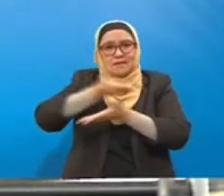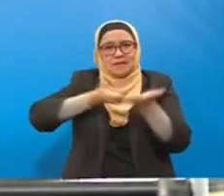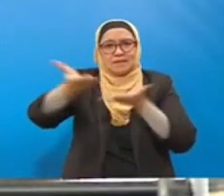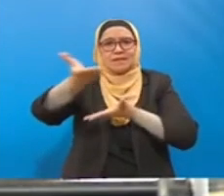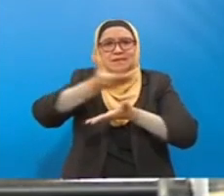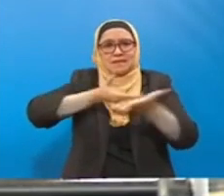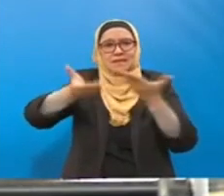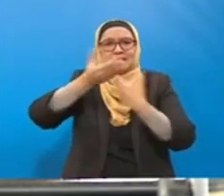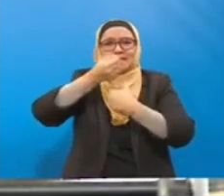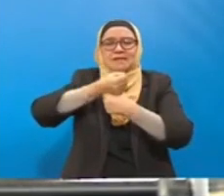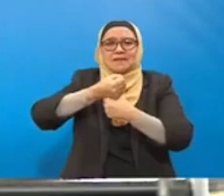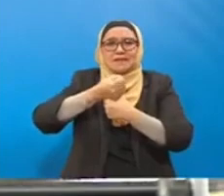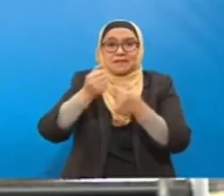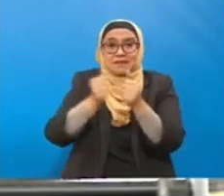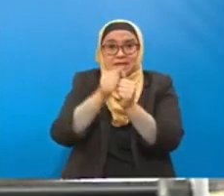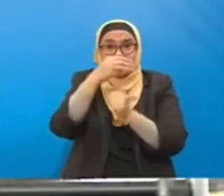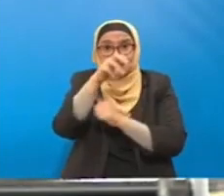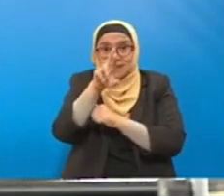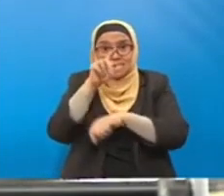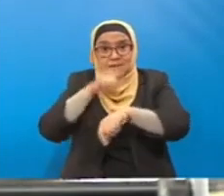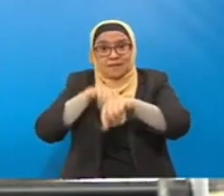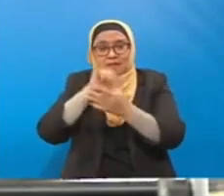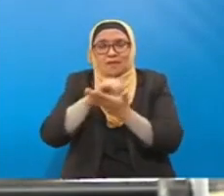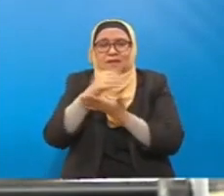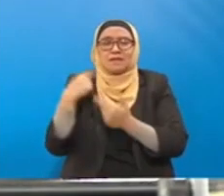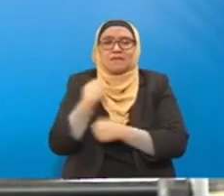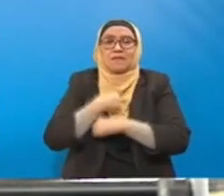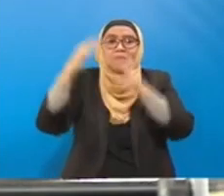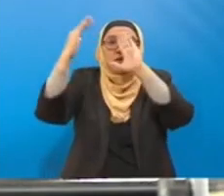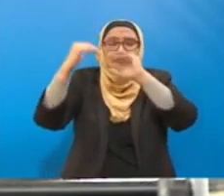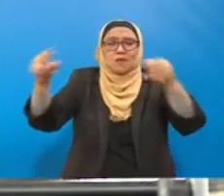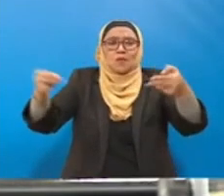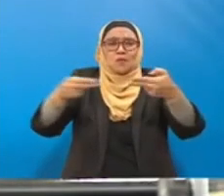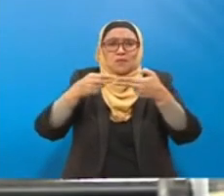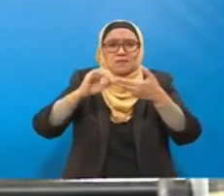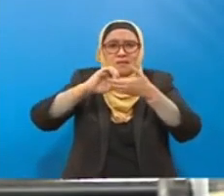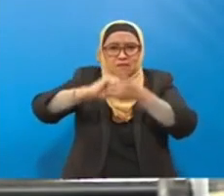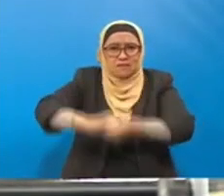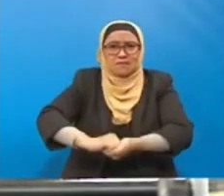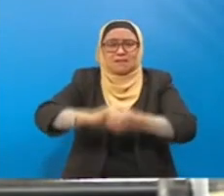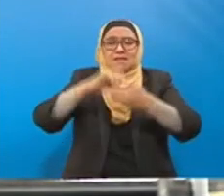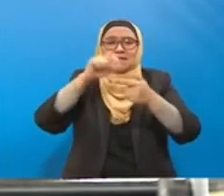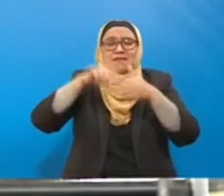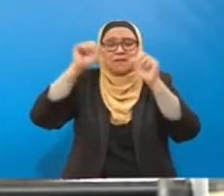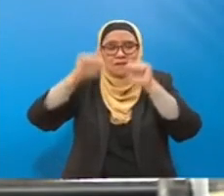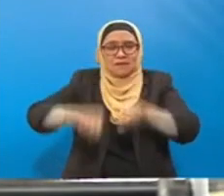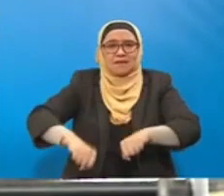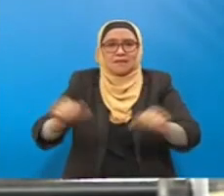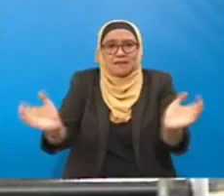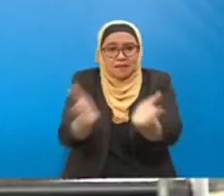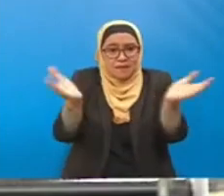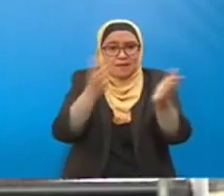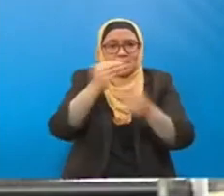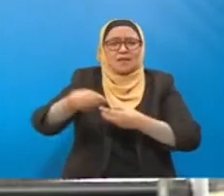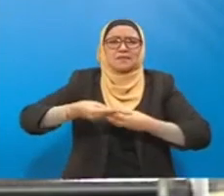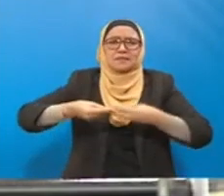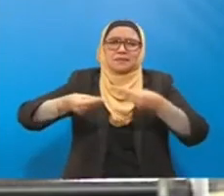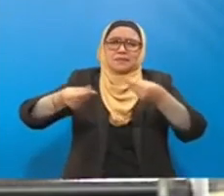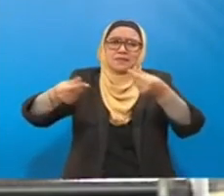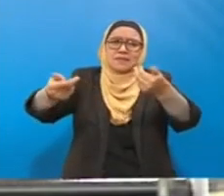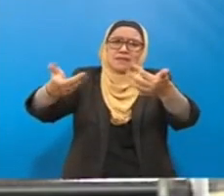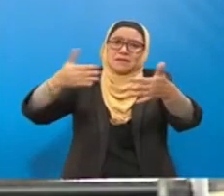bahwa dengan hubungan yang baik dan meningkat ini kita dapat lah menggalakkan dan melicinkan kemasukan